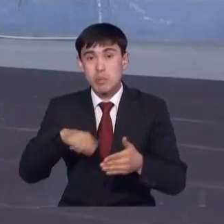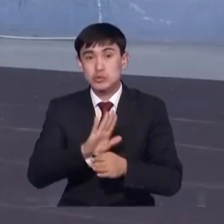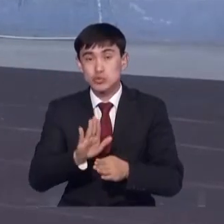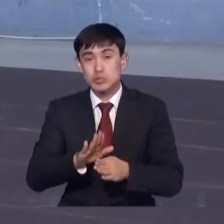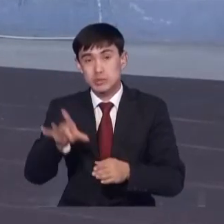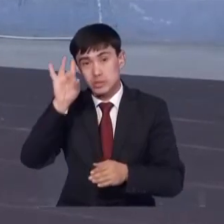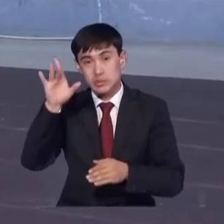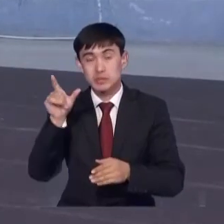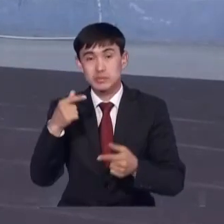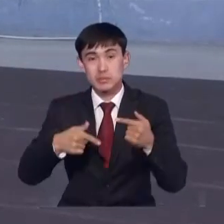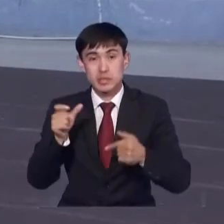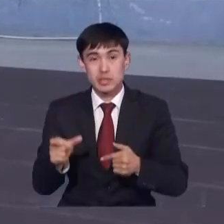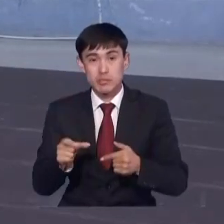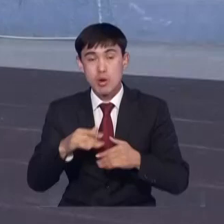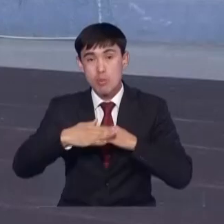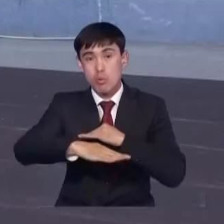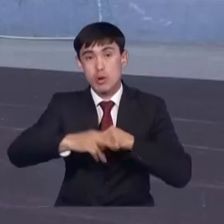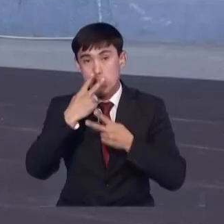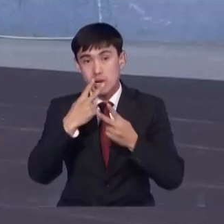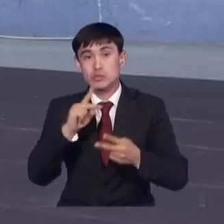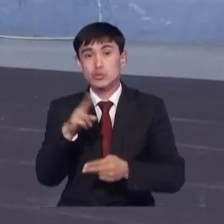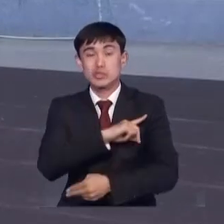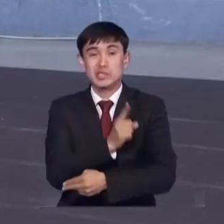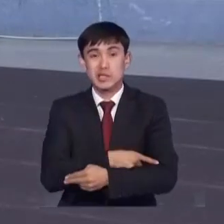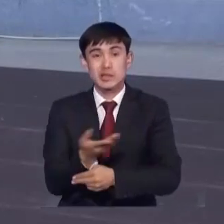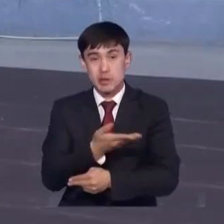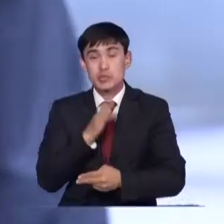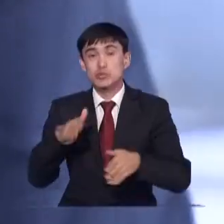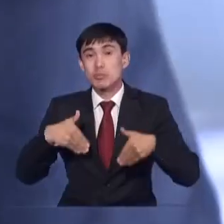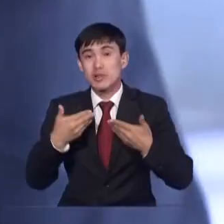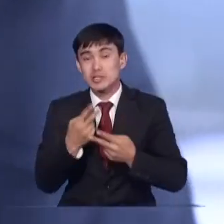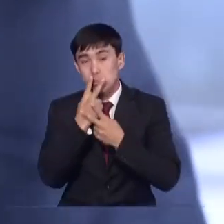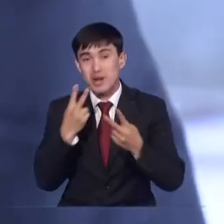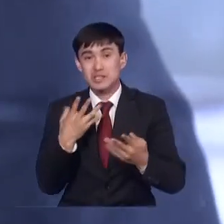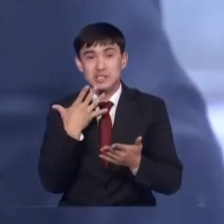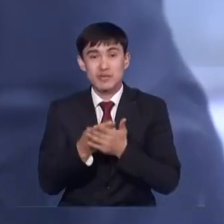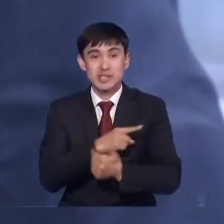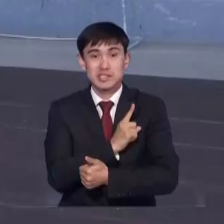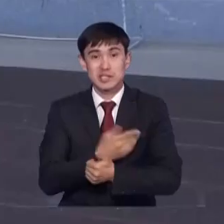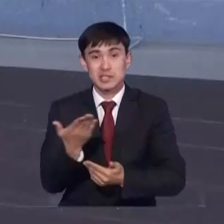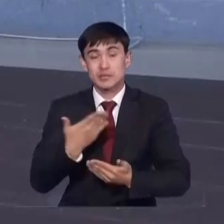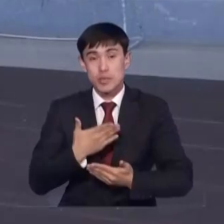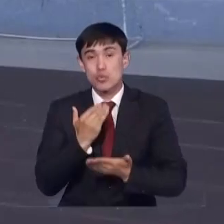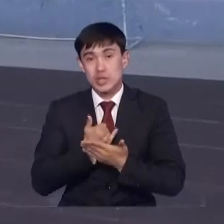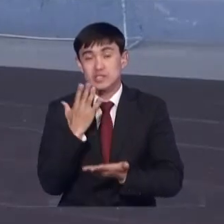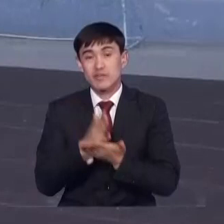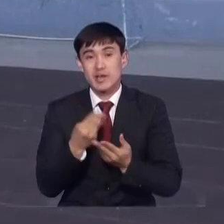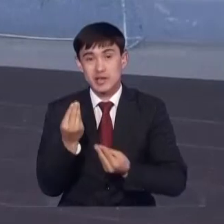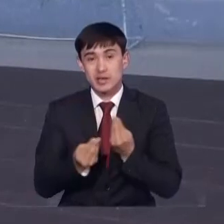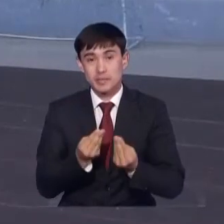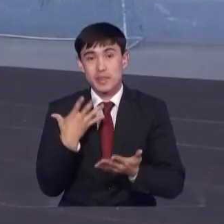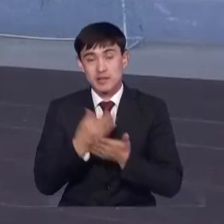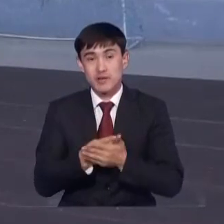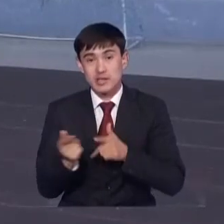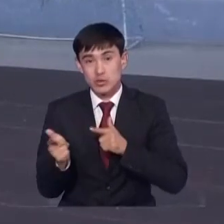именитыми соперниками поле покажет Кто сильнее нам есть что предложить продемонстрировать сильные стороны у нас своя игра